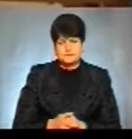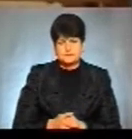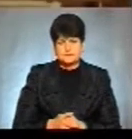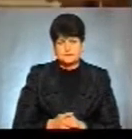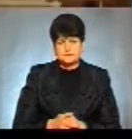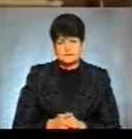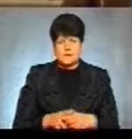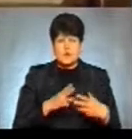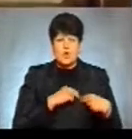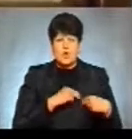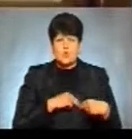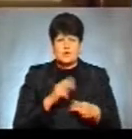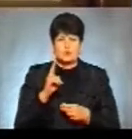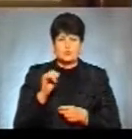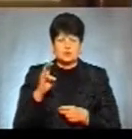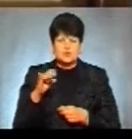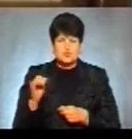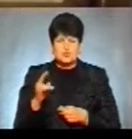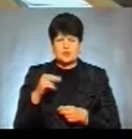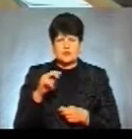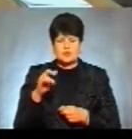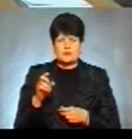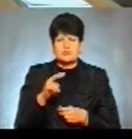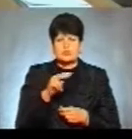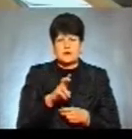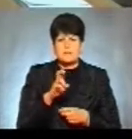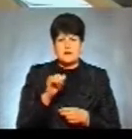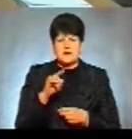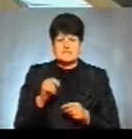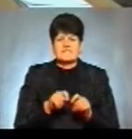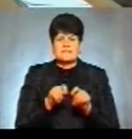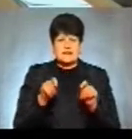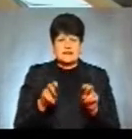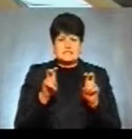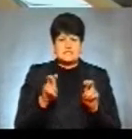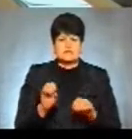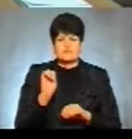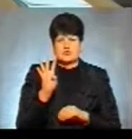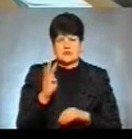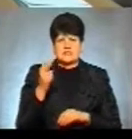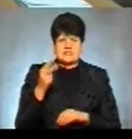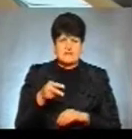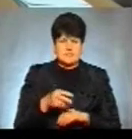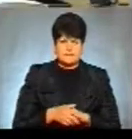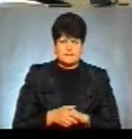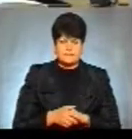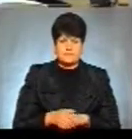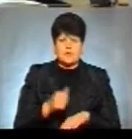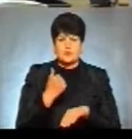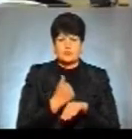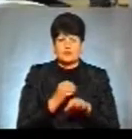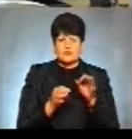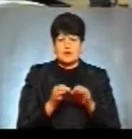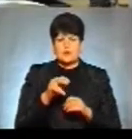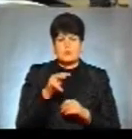Колегія суддів Сергій Кунцьо, Віктор Дзюбич і Любомир Базан відкрили засідання о 14:20. Головуючий суддя